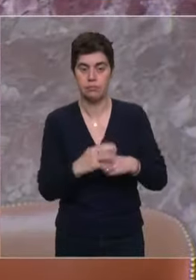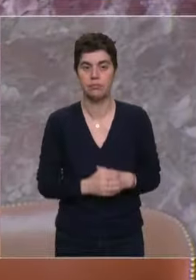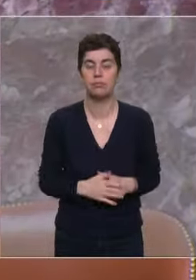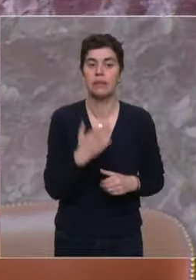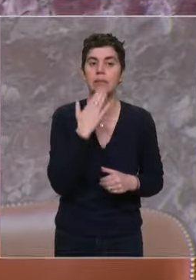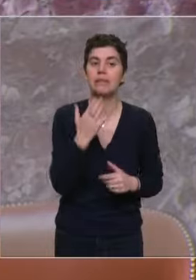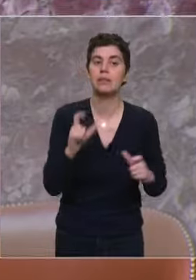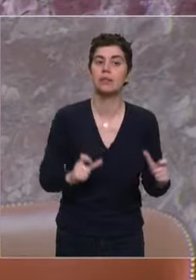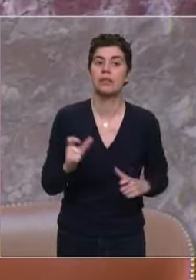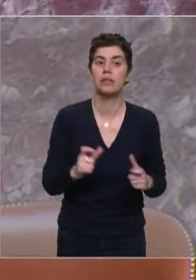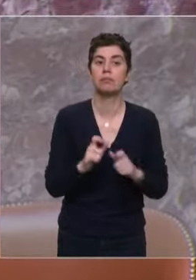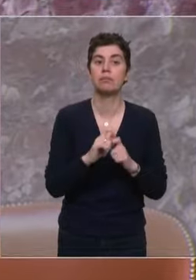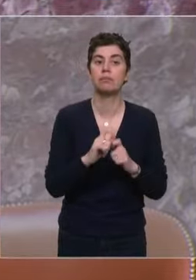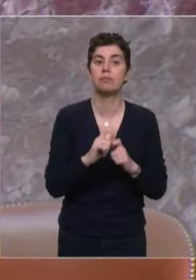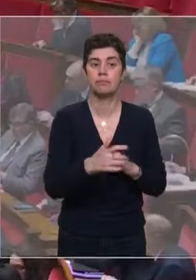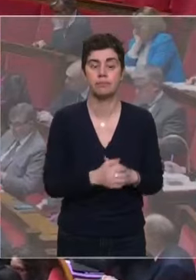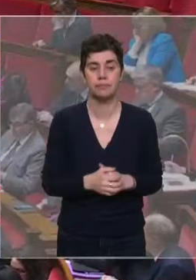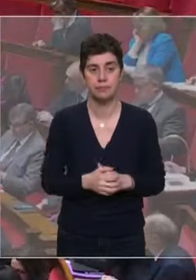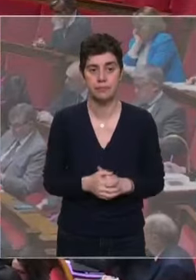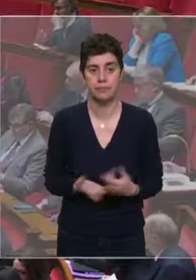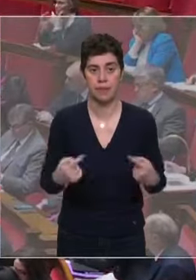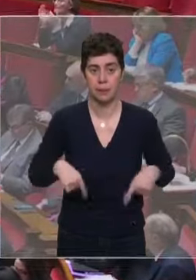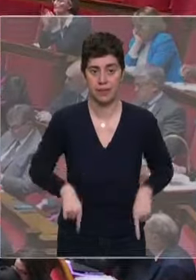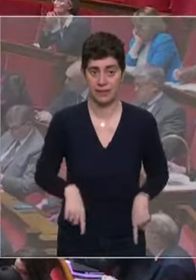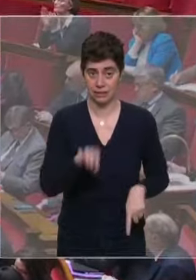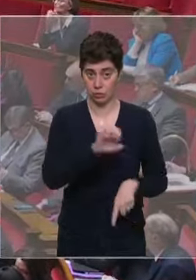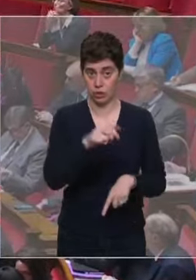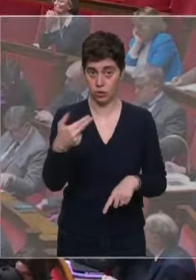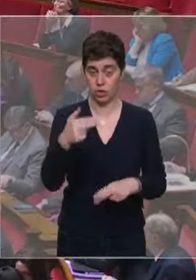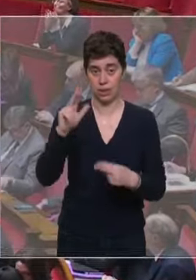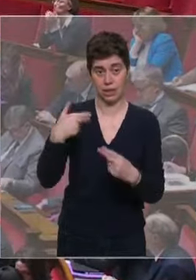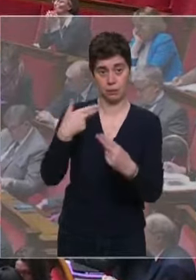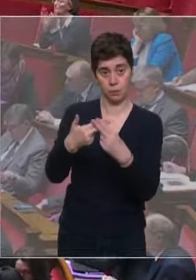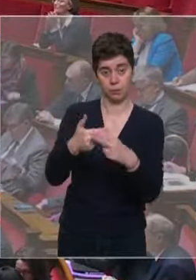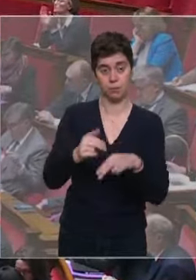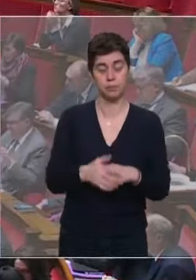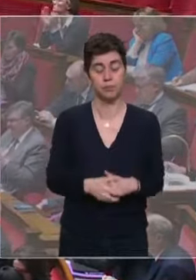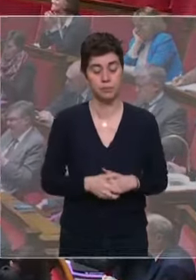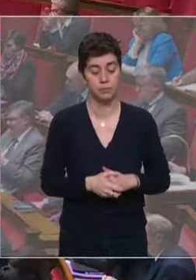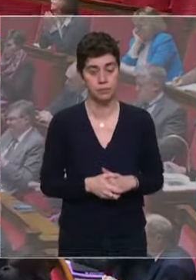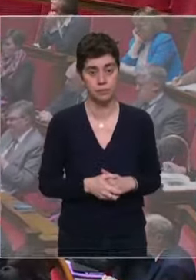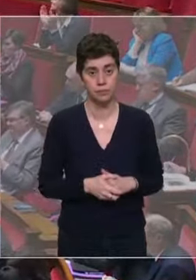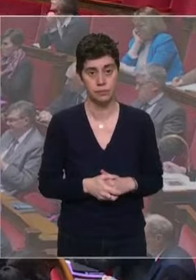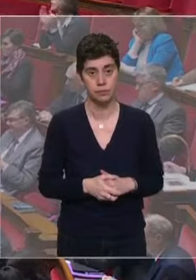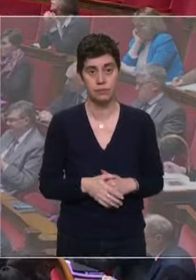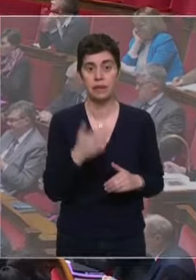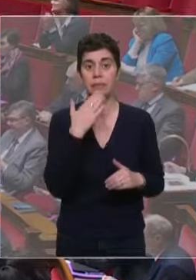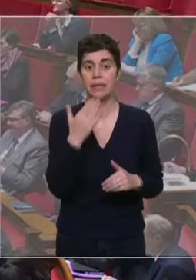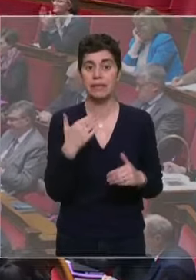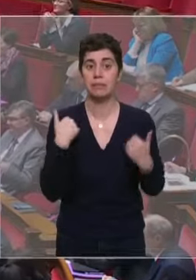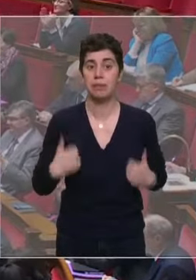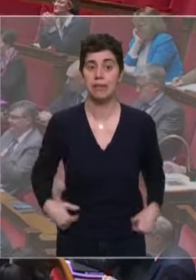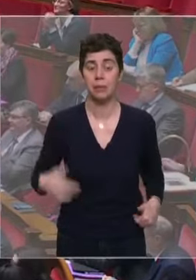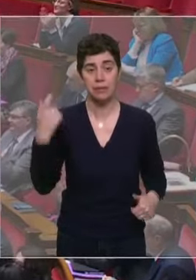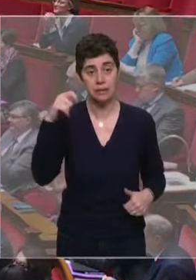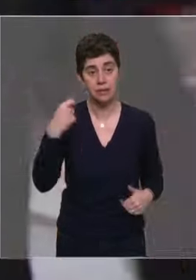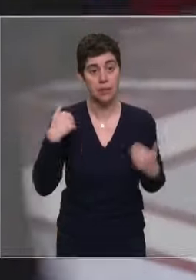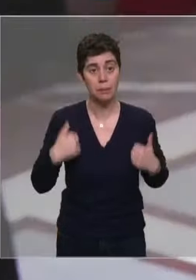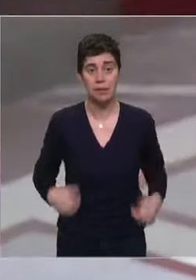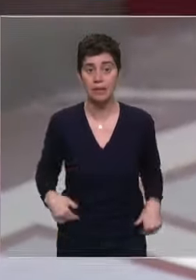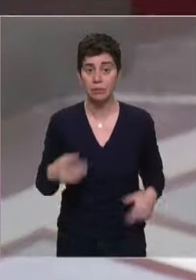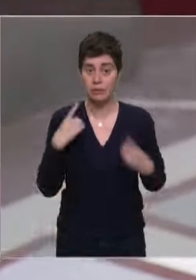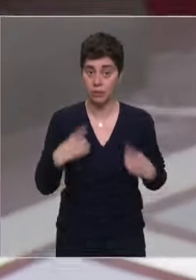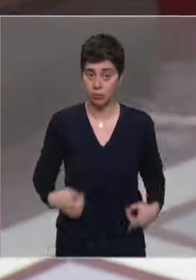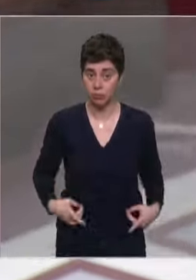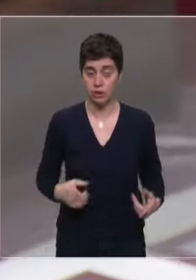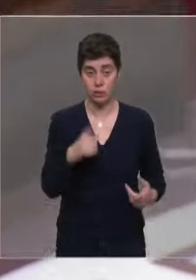collègue. La parole est à Madame Nicole Belloubet, ministre de l'Éducation nationale et de la Jeunesse. Merci Madame la Présidente, Mesdames les députées,